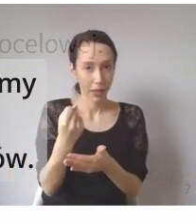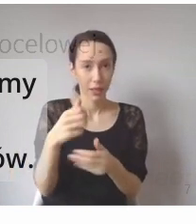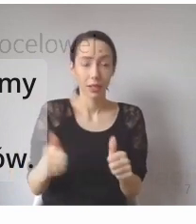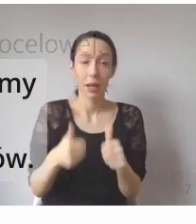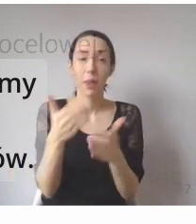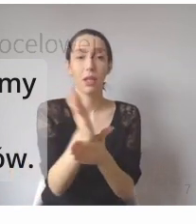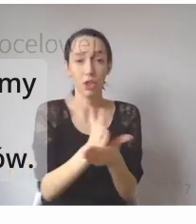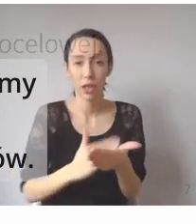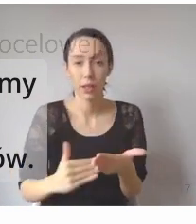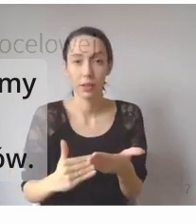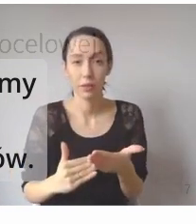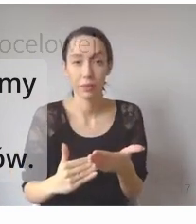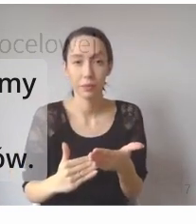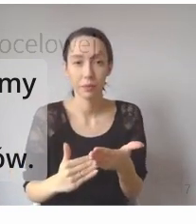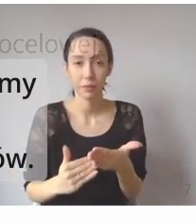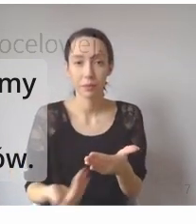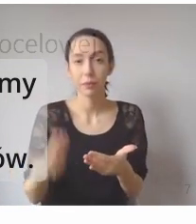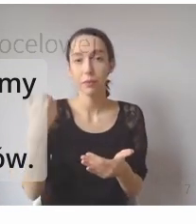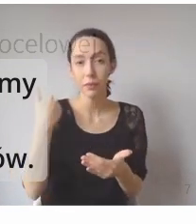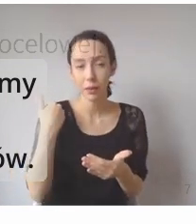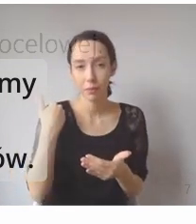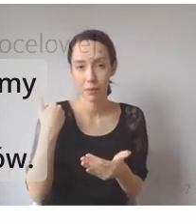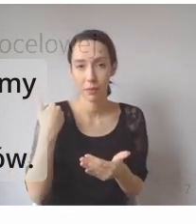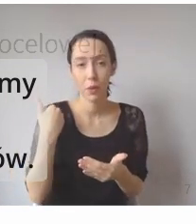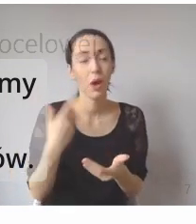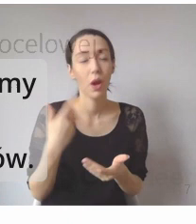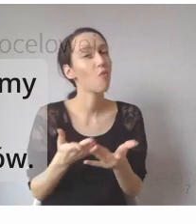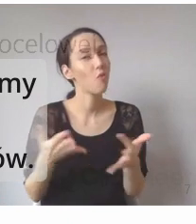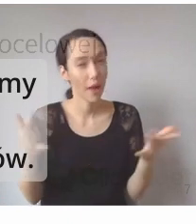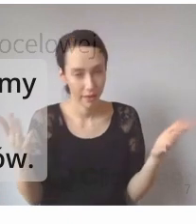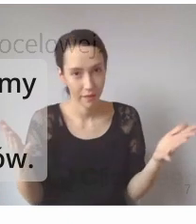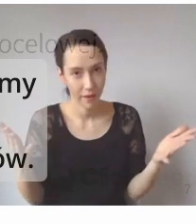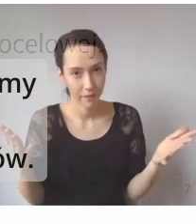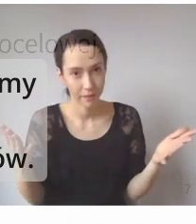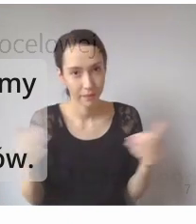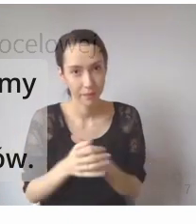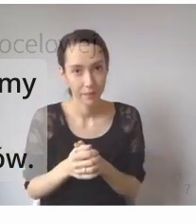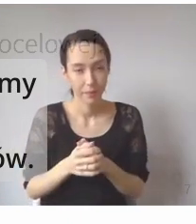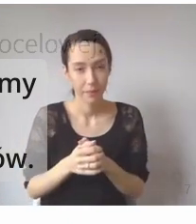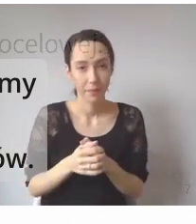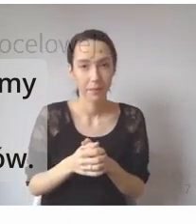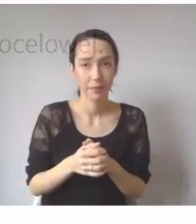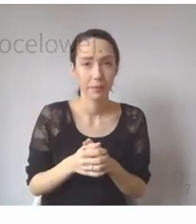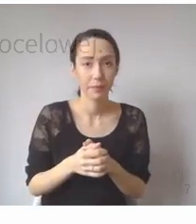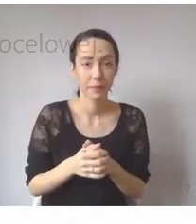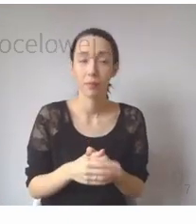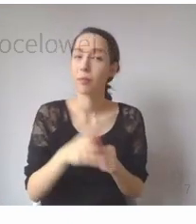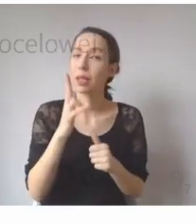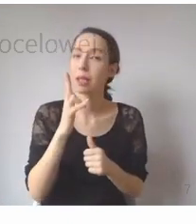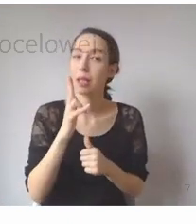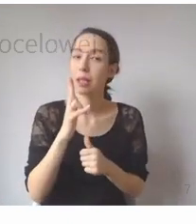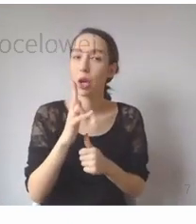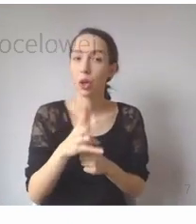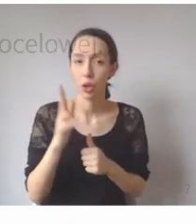te treści były przede wszystkim czytelne dla naszej grupy docelowej, dla naszych odbiorców. Kto może być